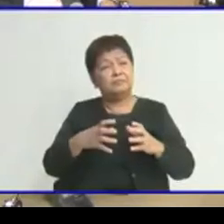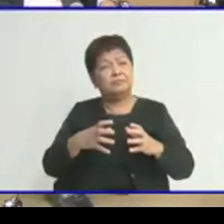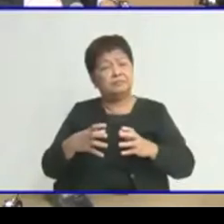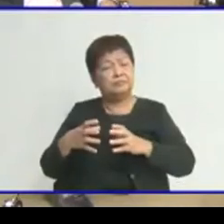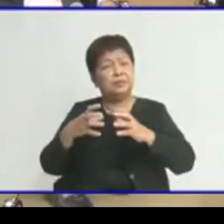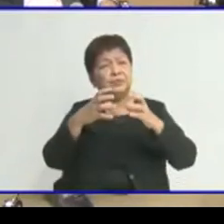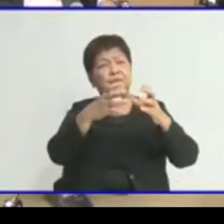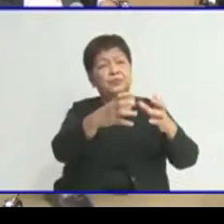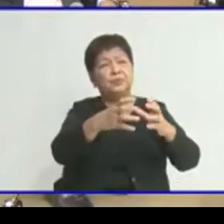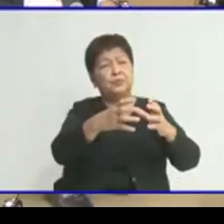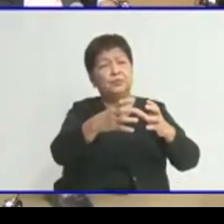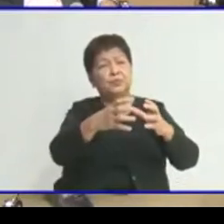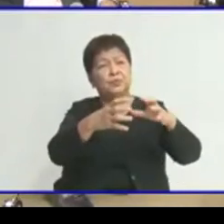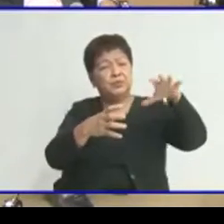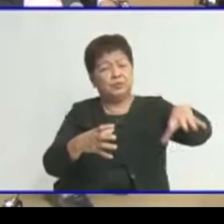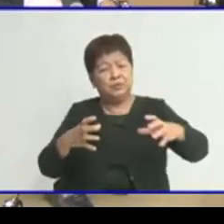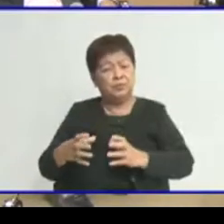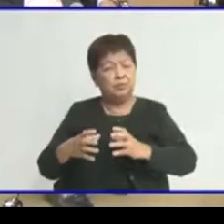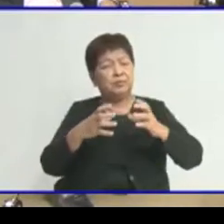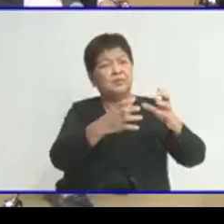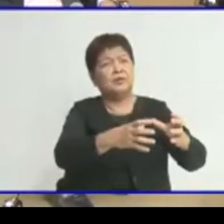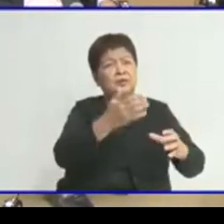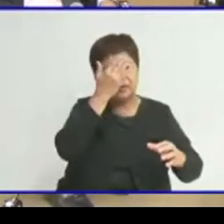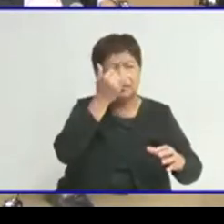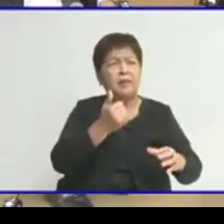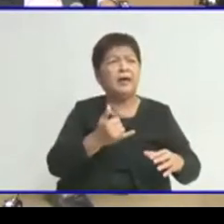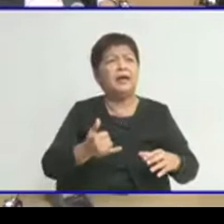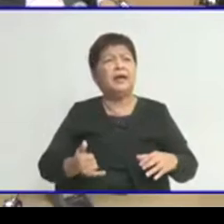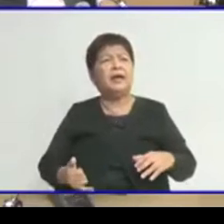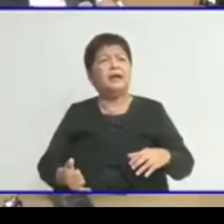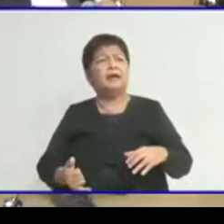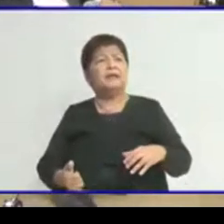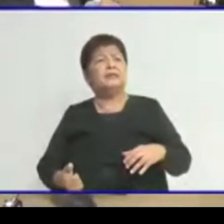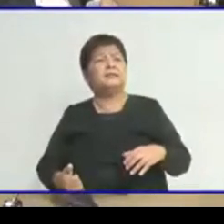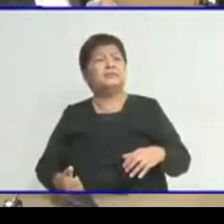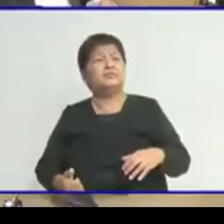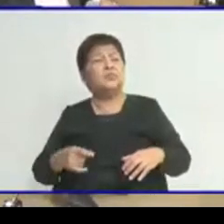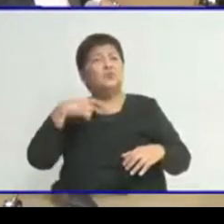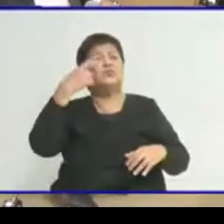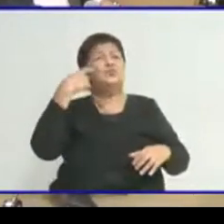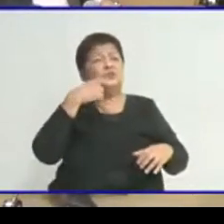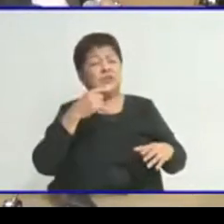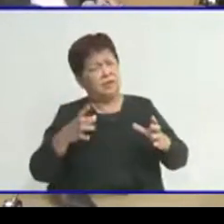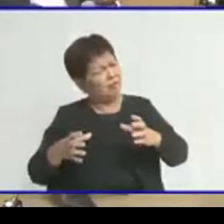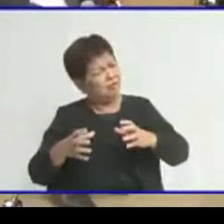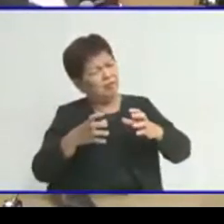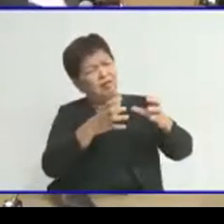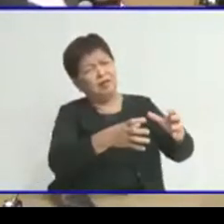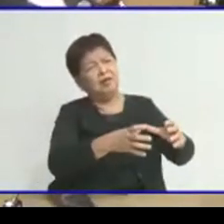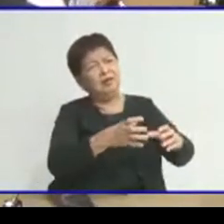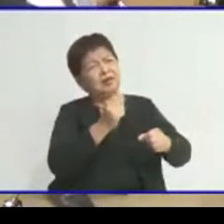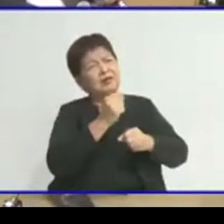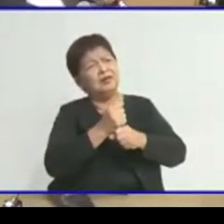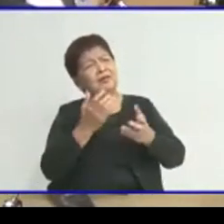ทำไมต้องเป็นแบบนั้น Why is it mandatory for them to stay in